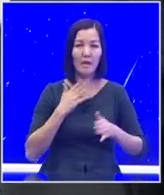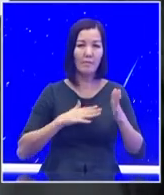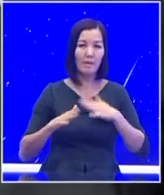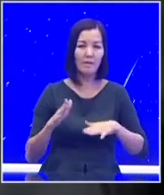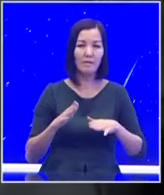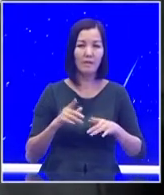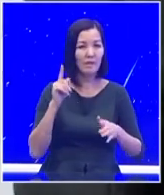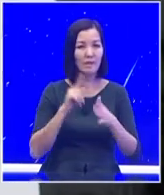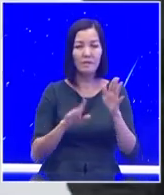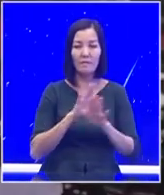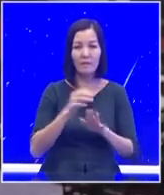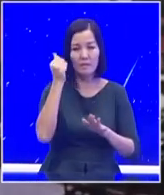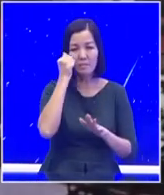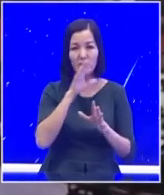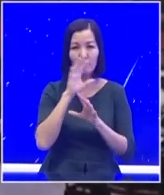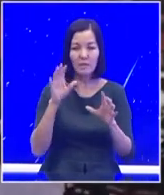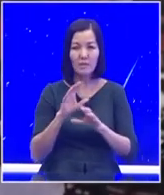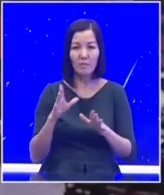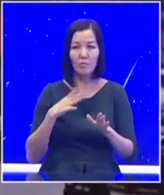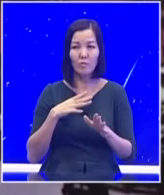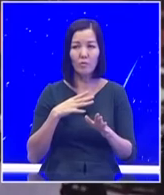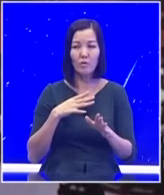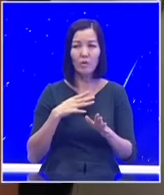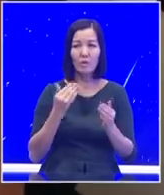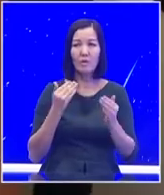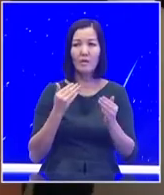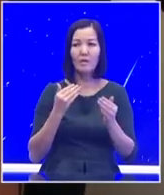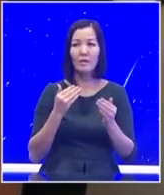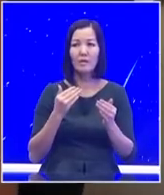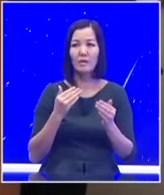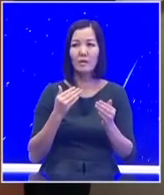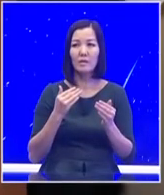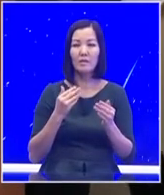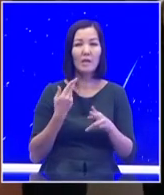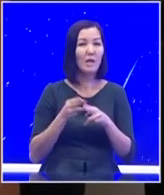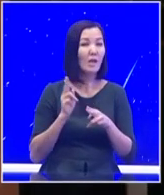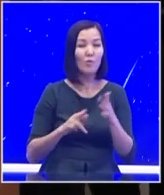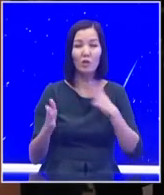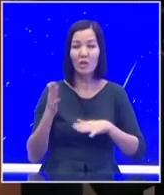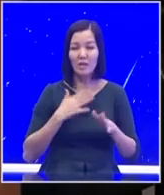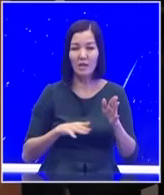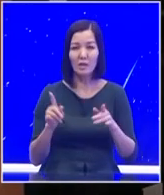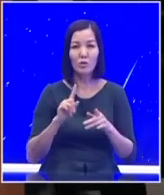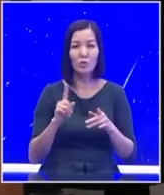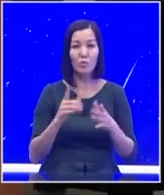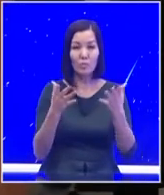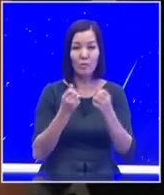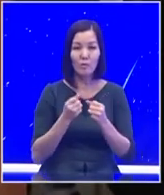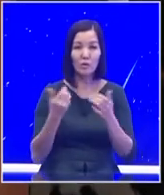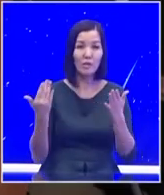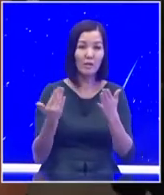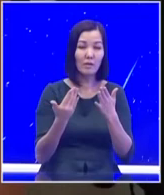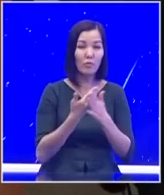Даже не верится. Спасибо за заботу. Делятся эмоциями новоселы. Ну, эмоции непередаваемые, конечно. Очень